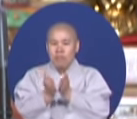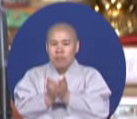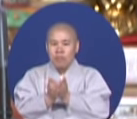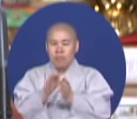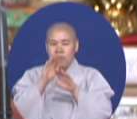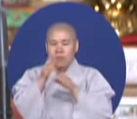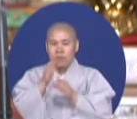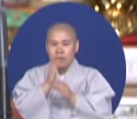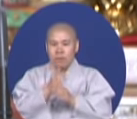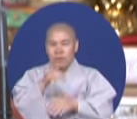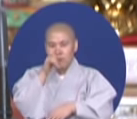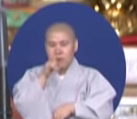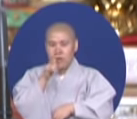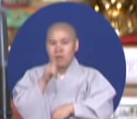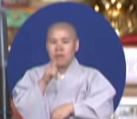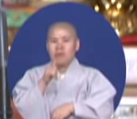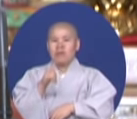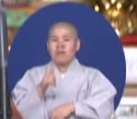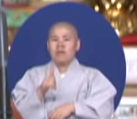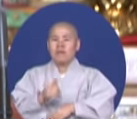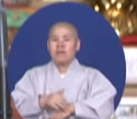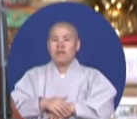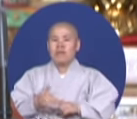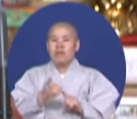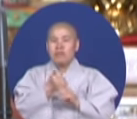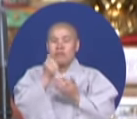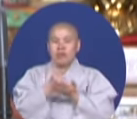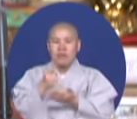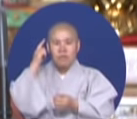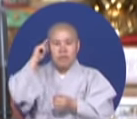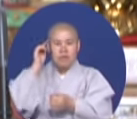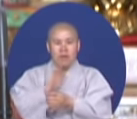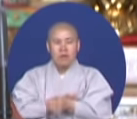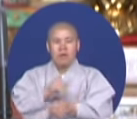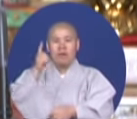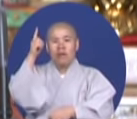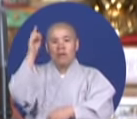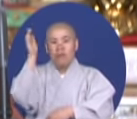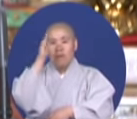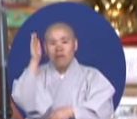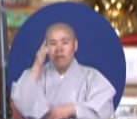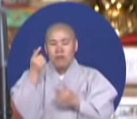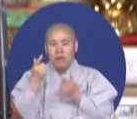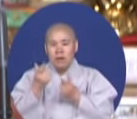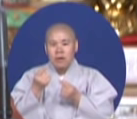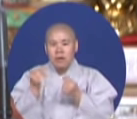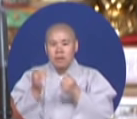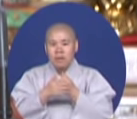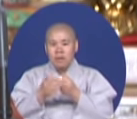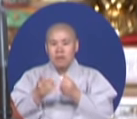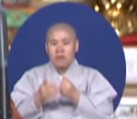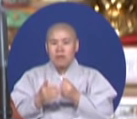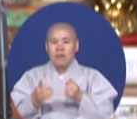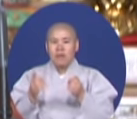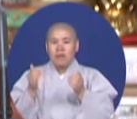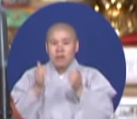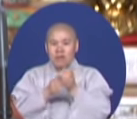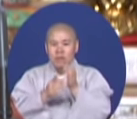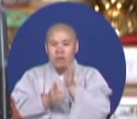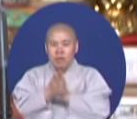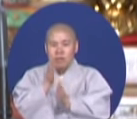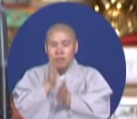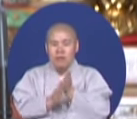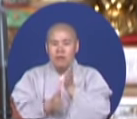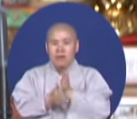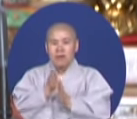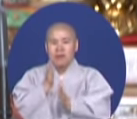불지가 여공무유진이라 부처님의 지혜가 허공과 같아서 다함이 있음이 없다. 어디